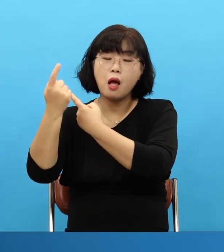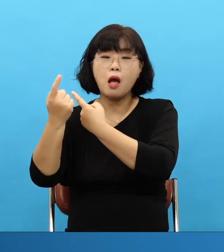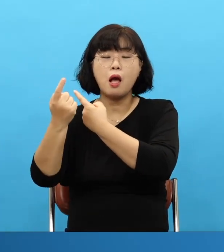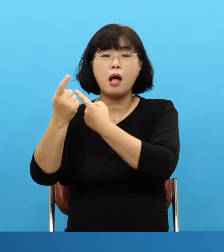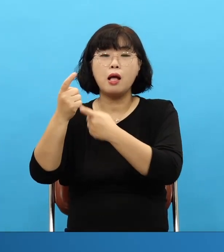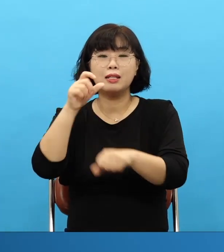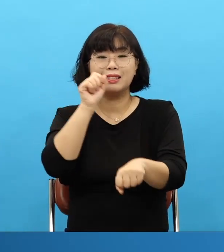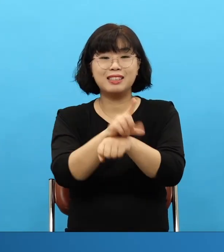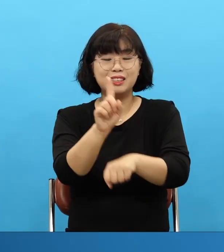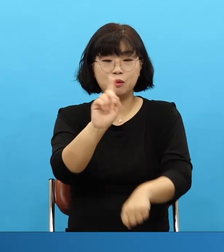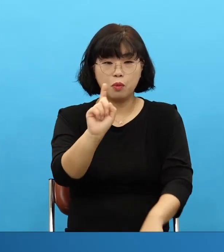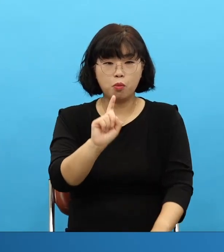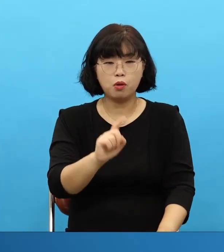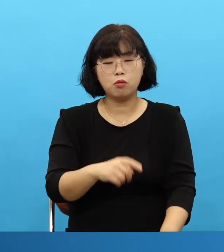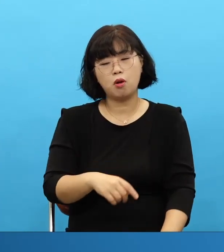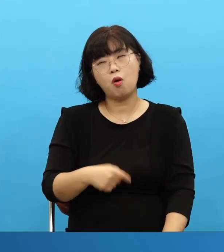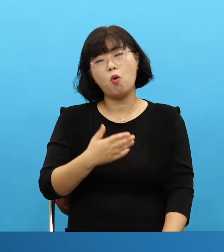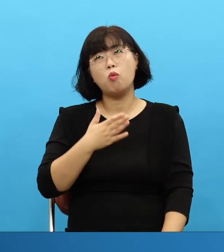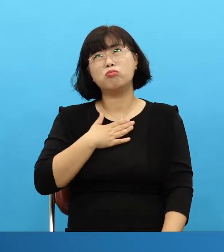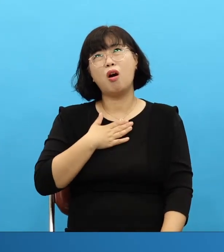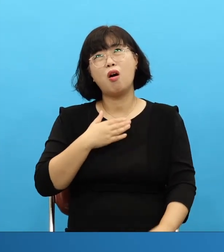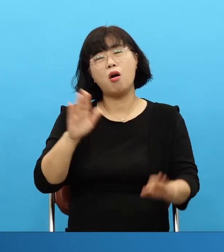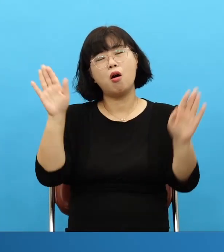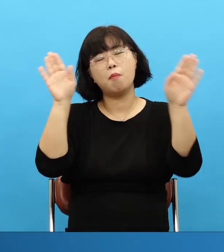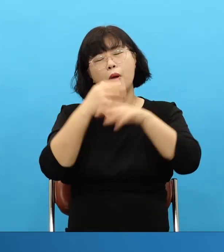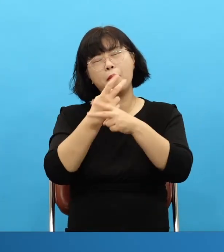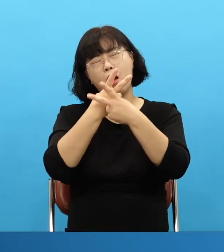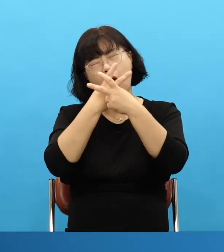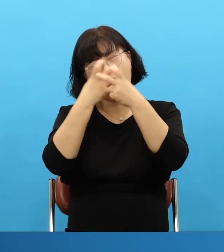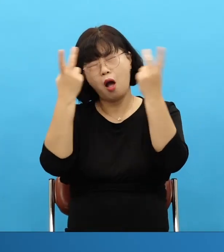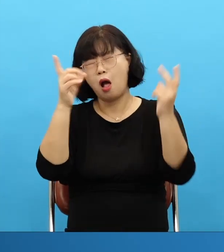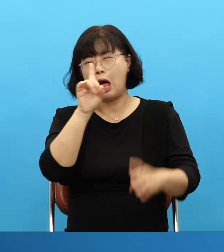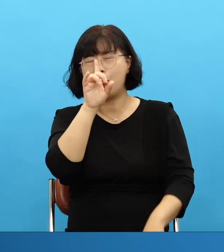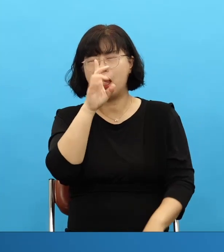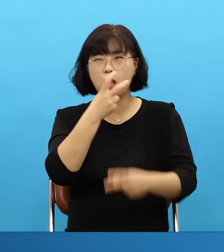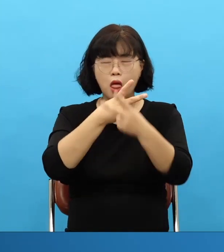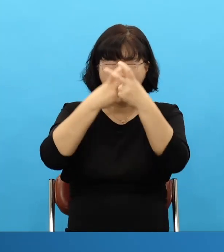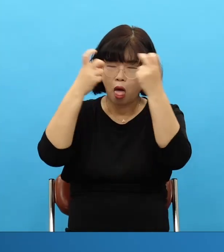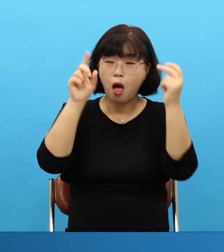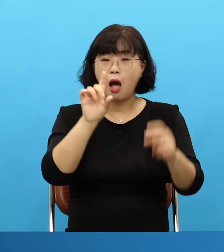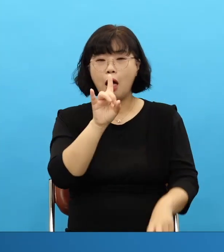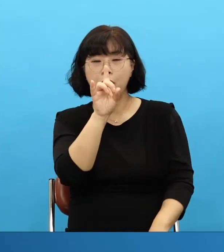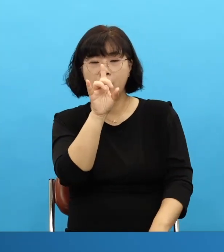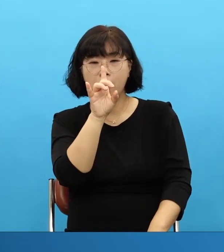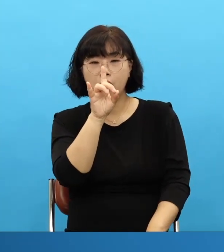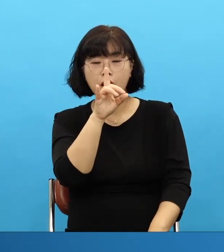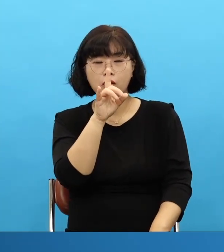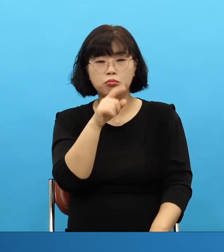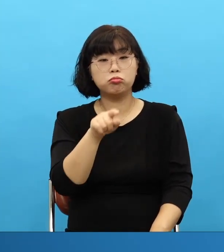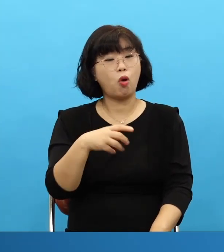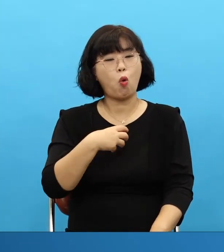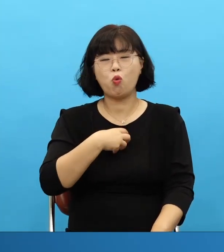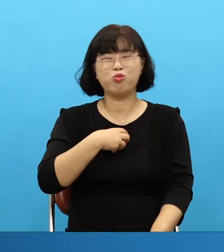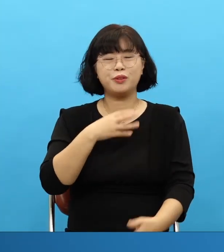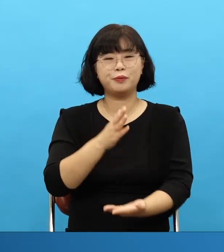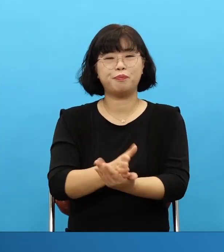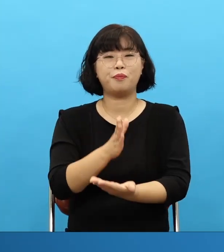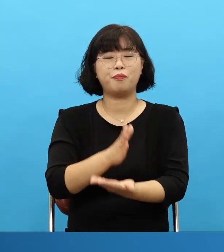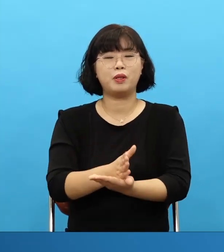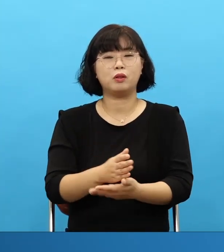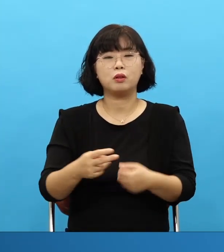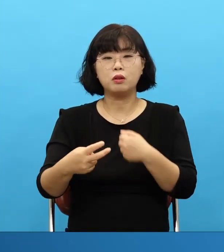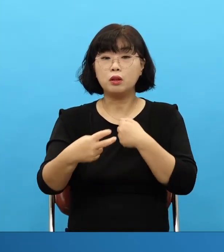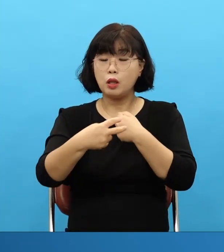절대 걱정하지 마세요. There's nothing for you to worry about. 의사분들 계시지만은 의사분들은 과학적으로